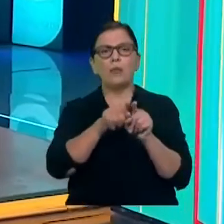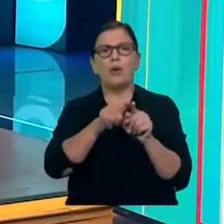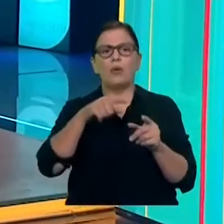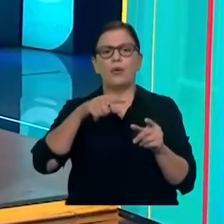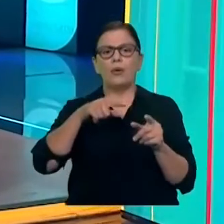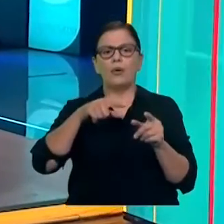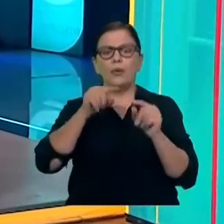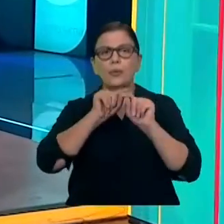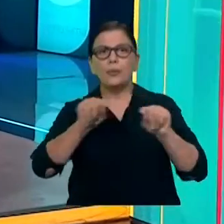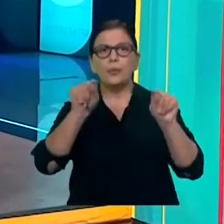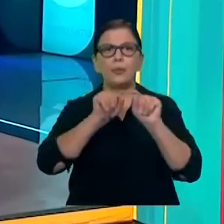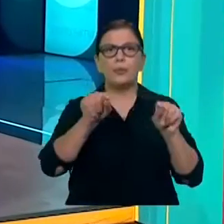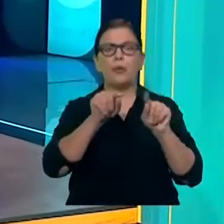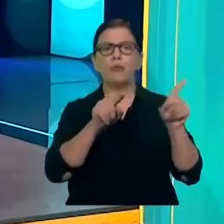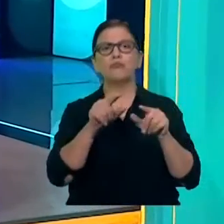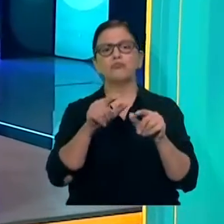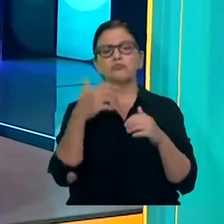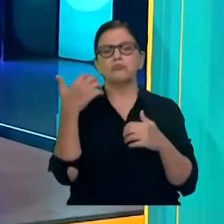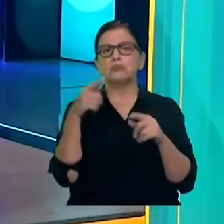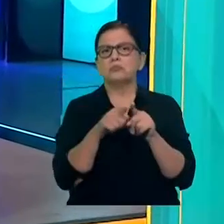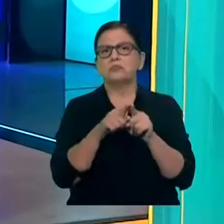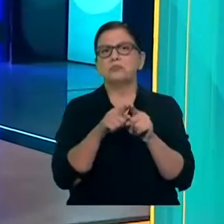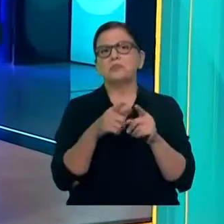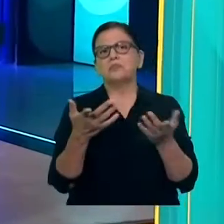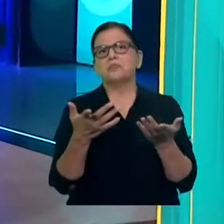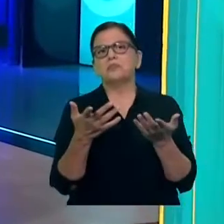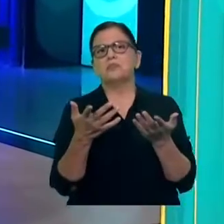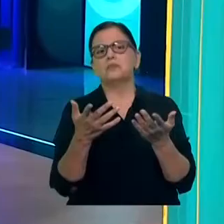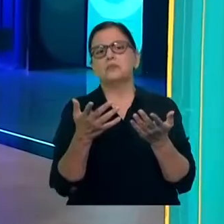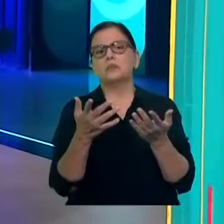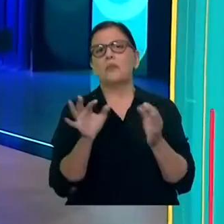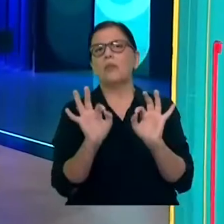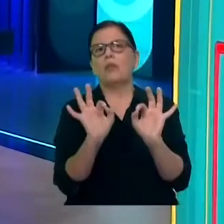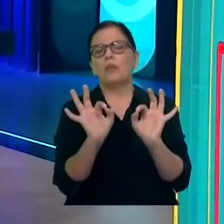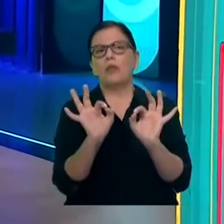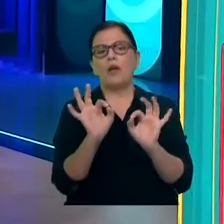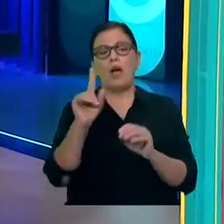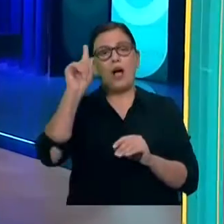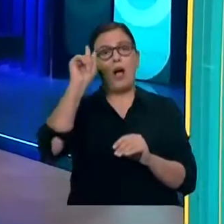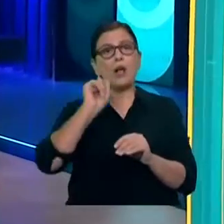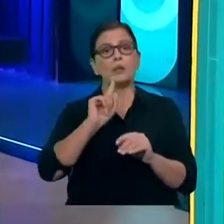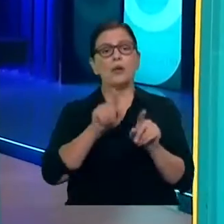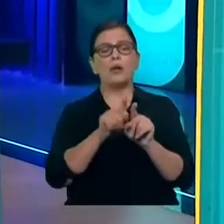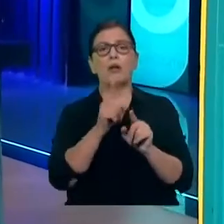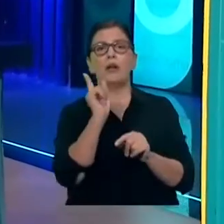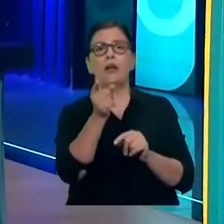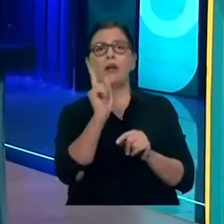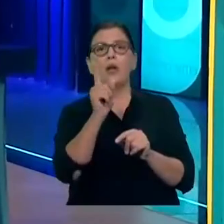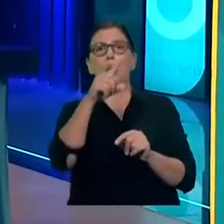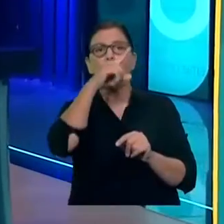çəkinmirlər. Siyasi şərhçilər hesab edirlər ki, Azərbaycanın əldə etdiyi zəfərin diktə etdiyi şərtlər,